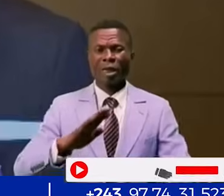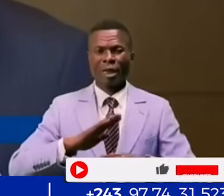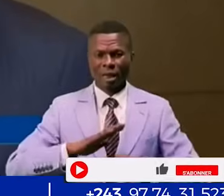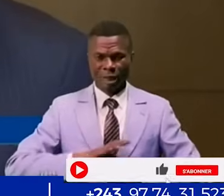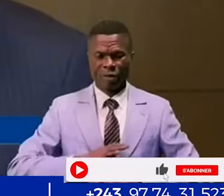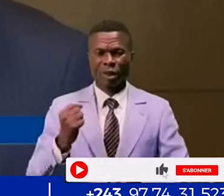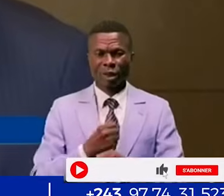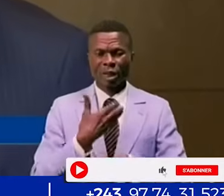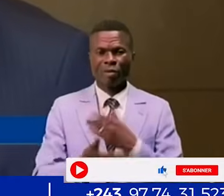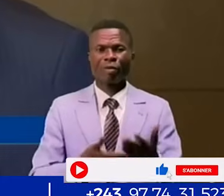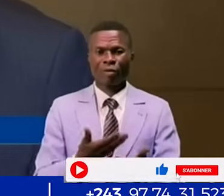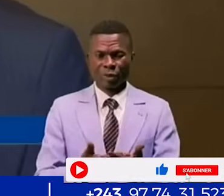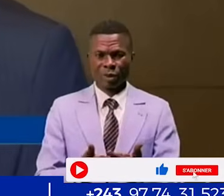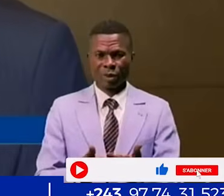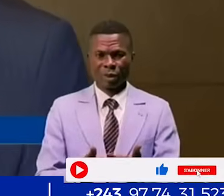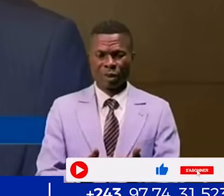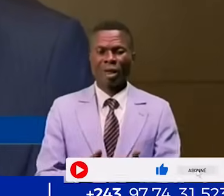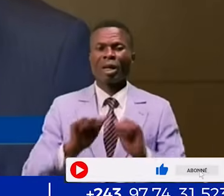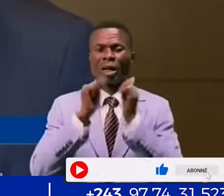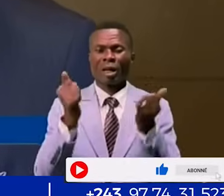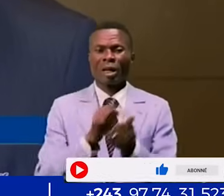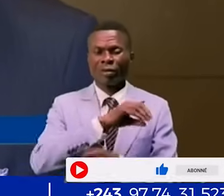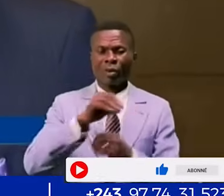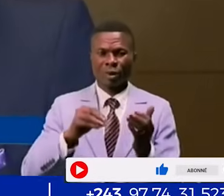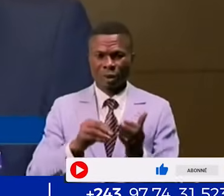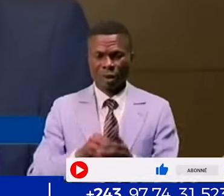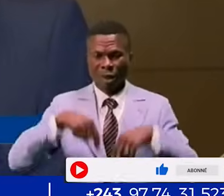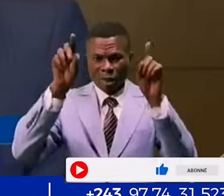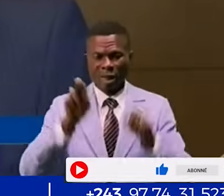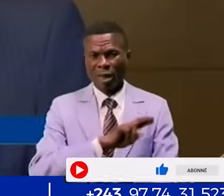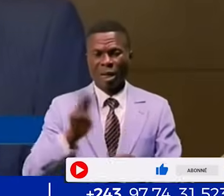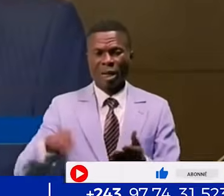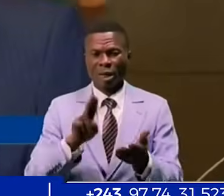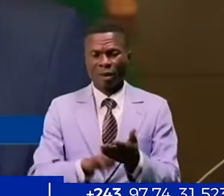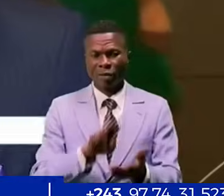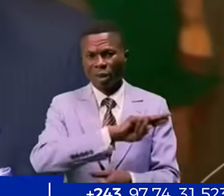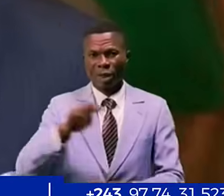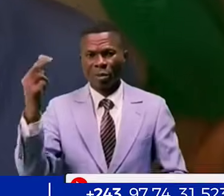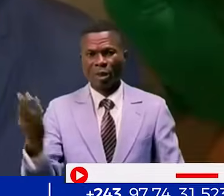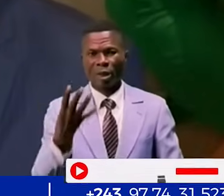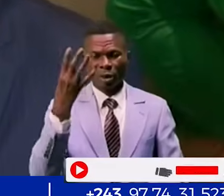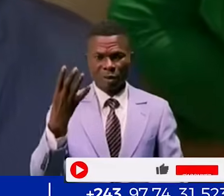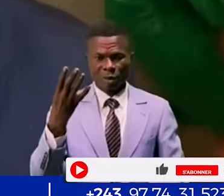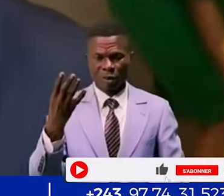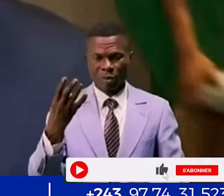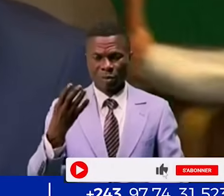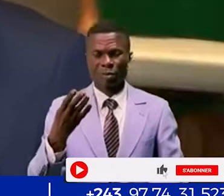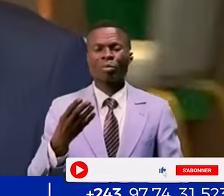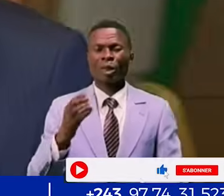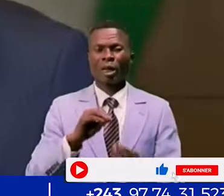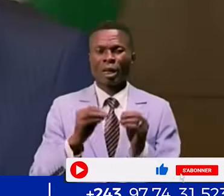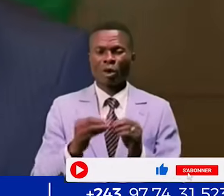des réalisations d'Afritac Centre pendant l'année fiscale 2024 et note avec